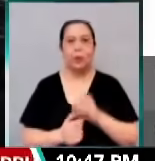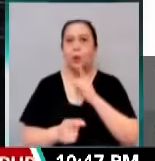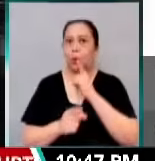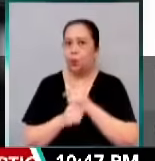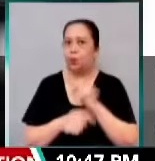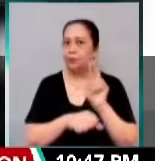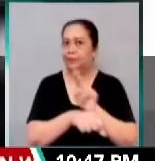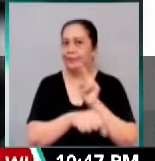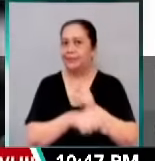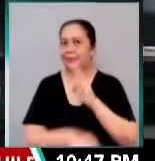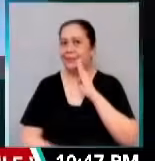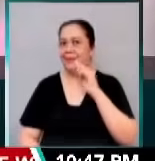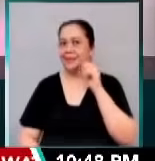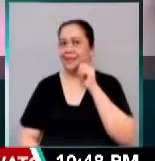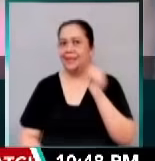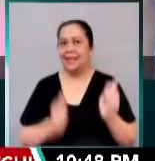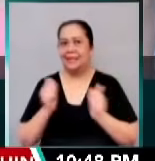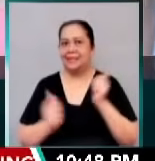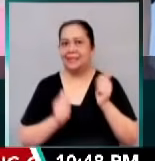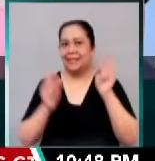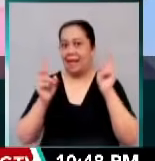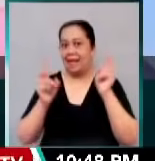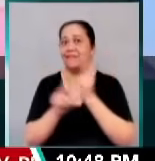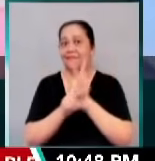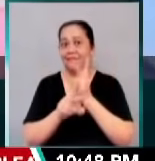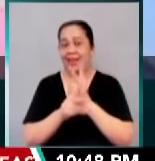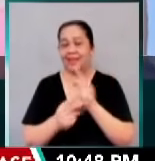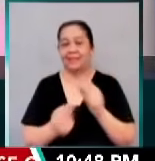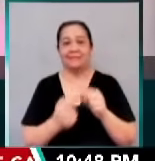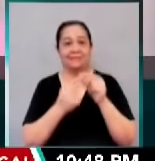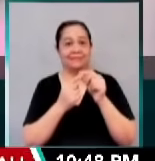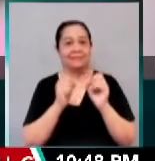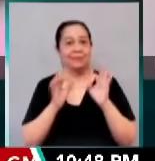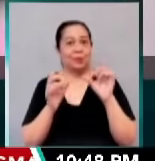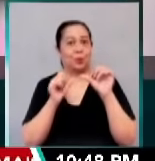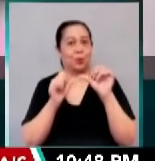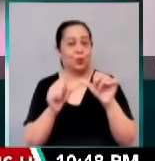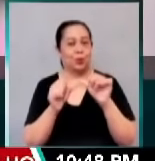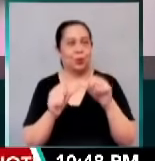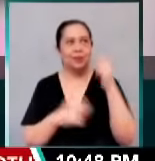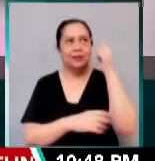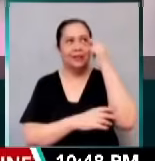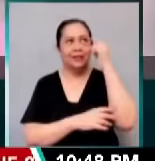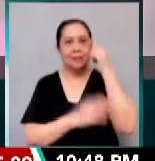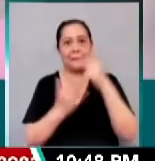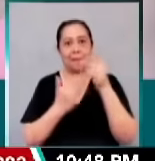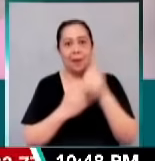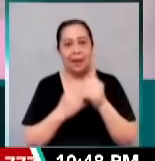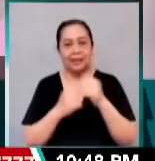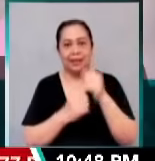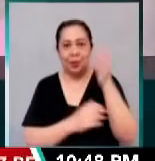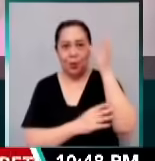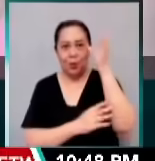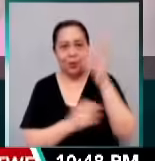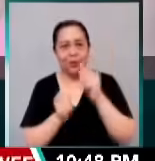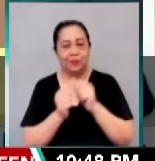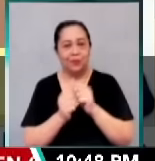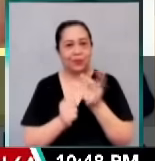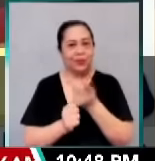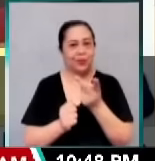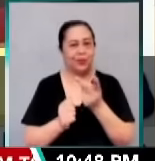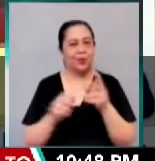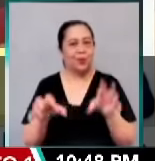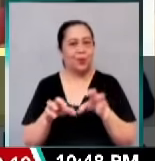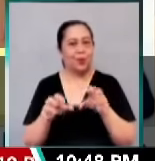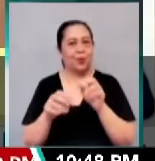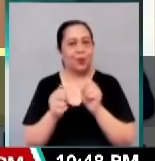ang artista van, lalo na kung matuloy ang naiisip niyang project concept para sa kanila ni Marian Rivera. I